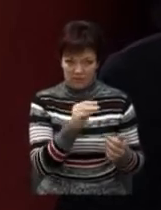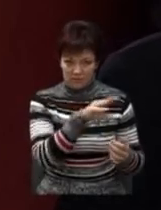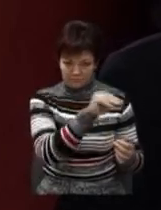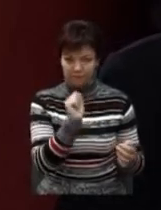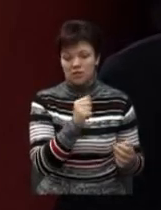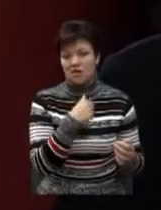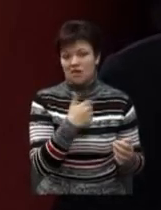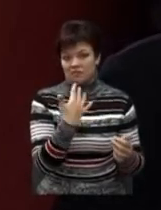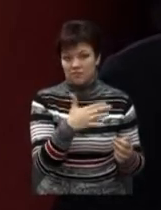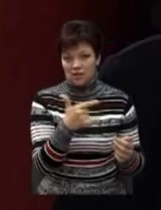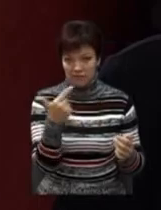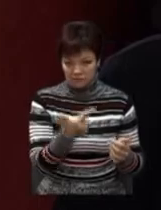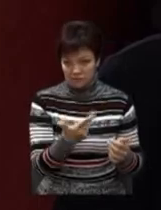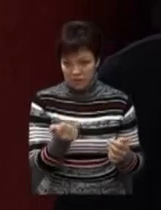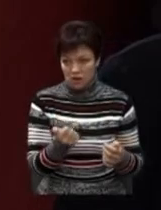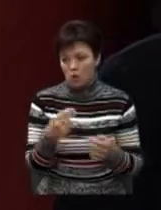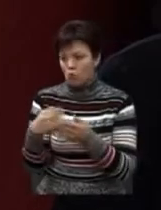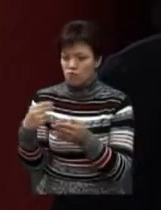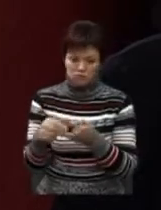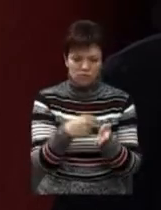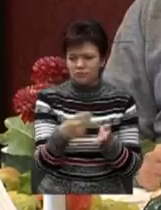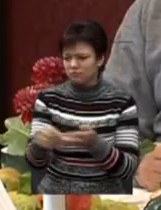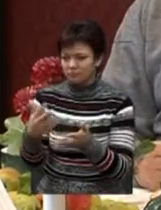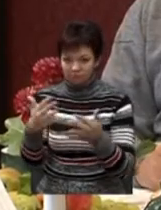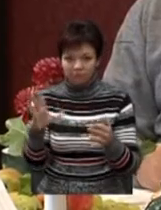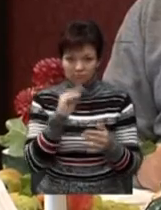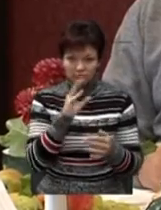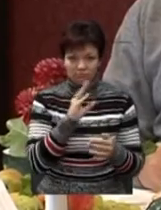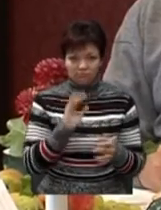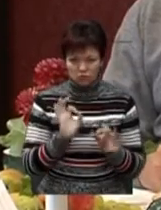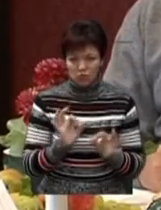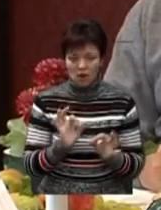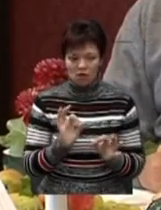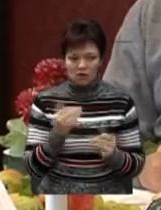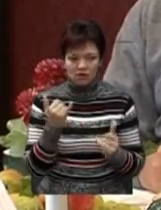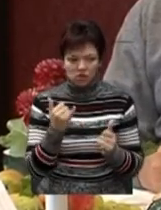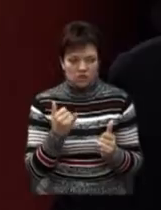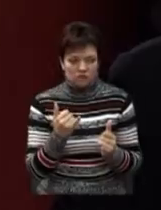в 150 не укладываешься. Вообще да, примерно да, тоже... Да, особенно это осенью, конечно,